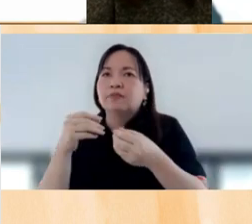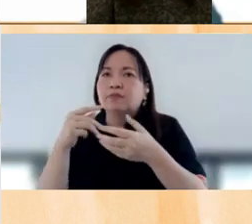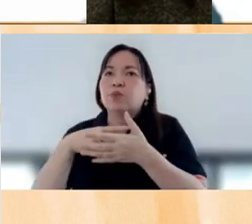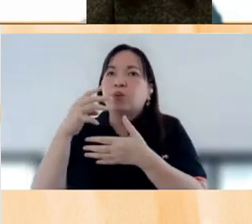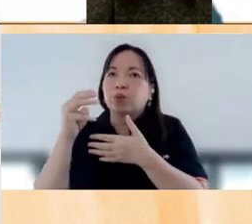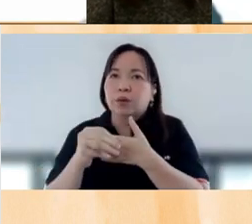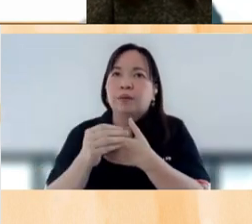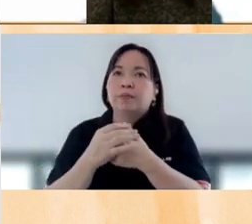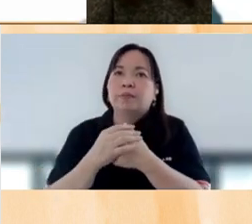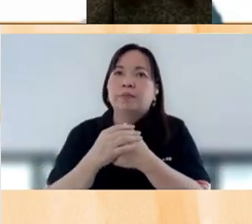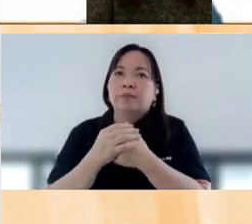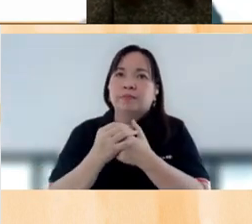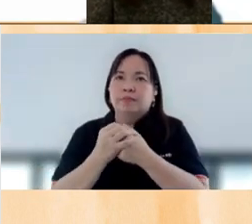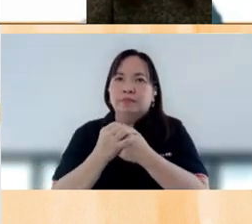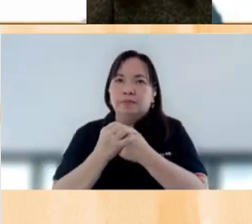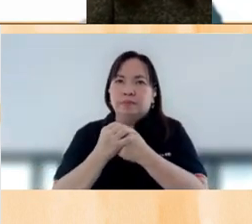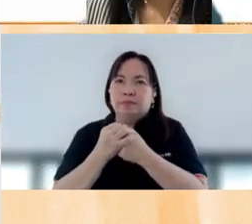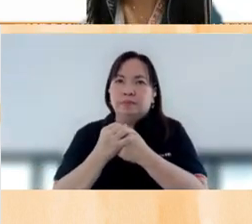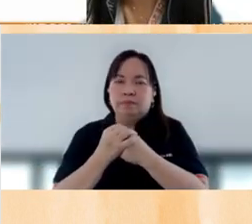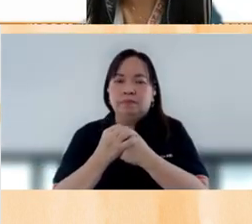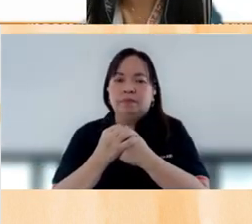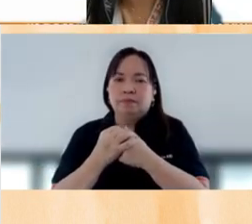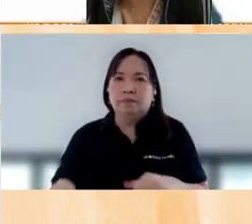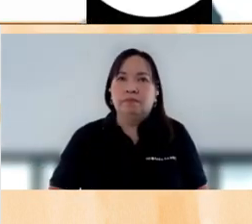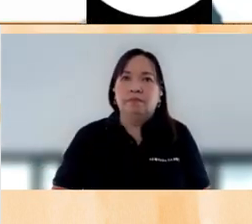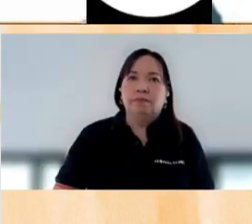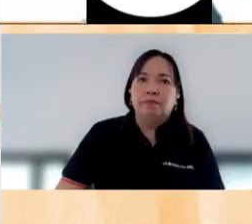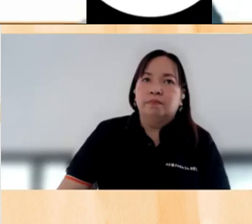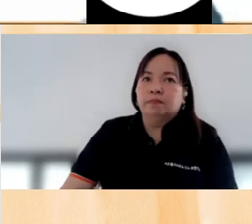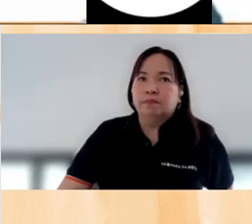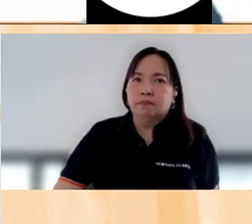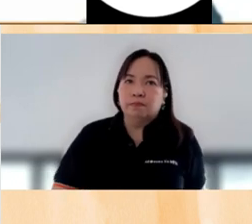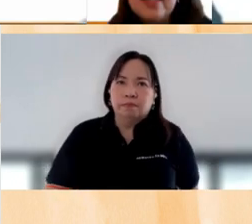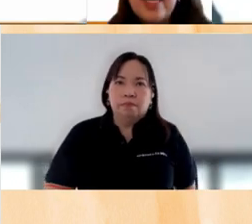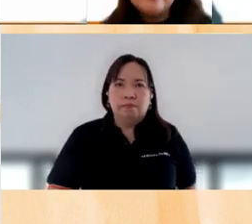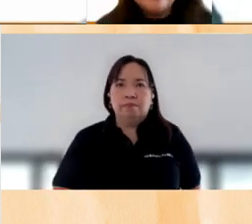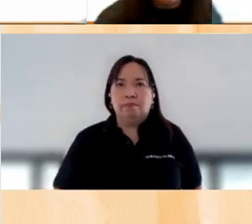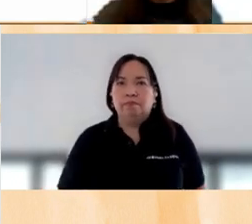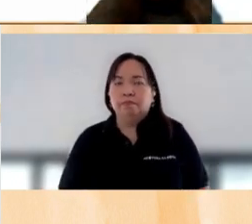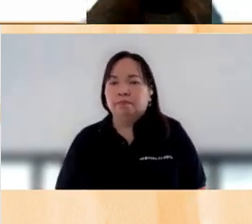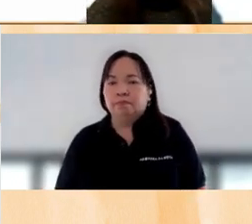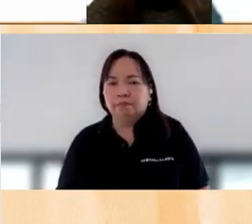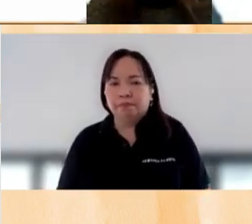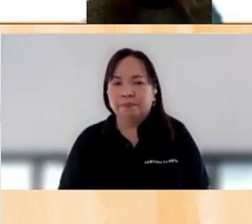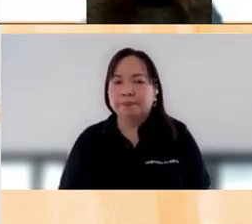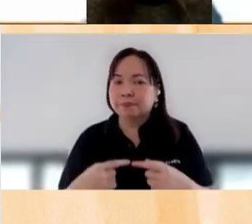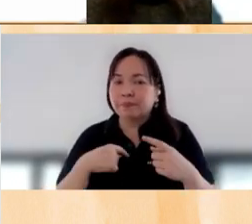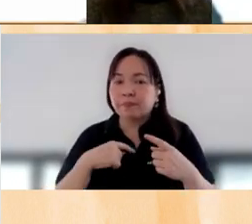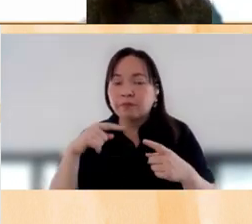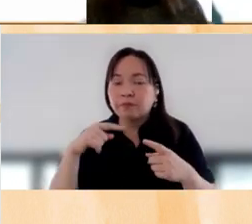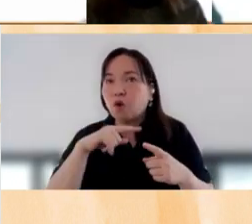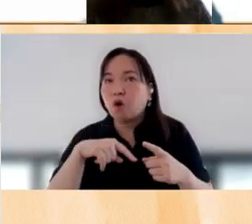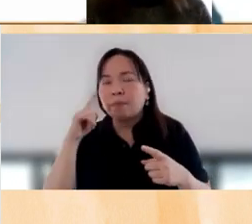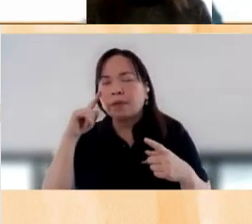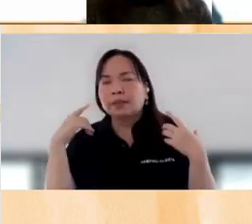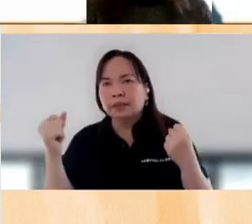activities na sa pagpropromote ng mental health ng ating mga mag-aaral.